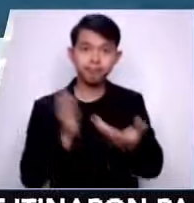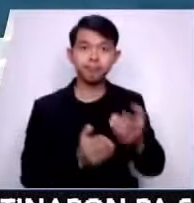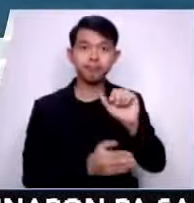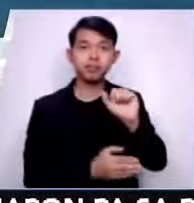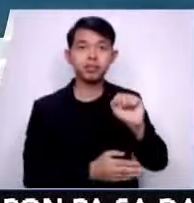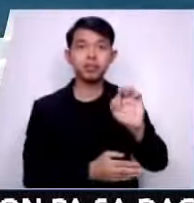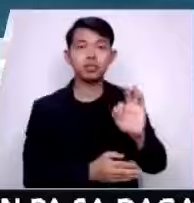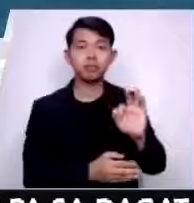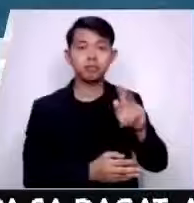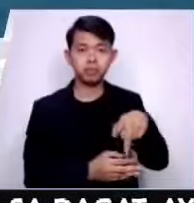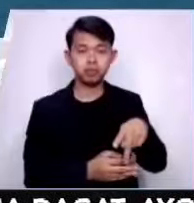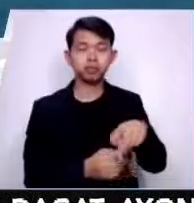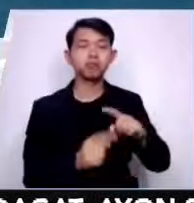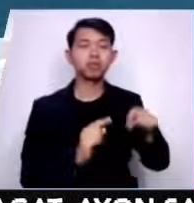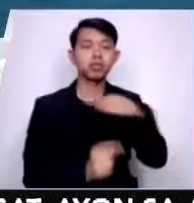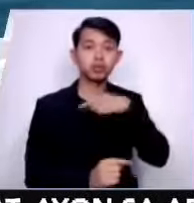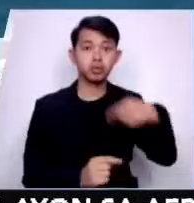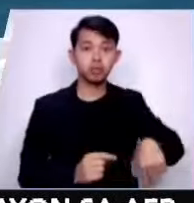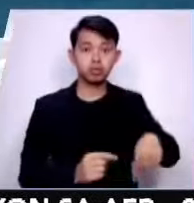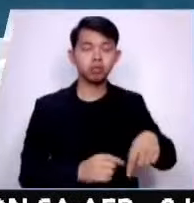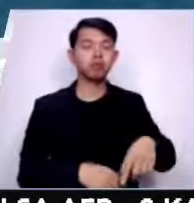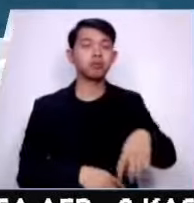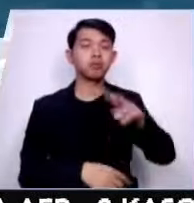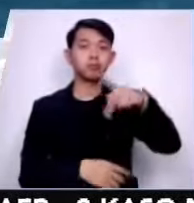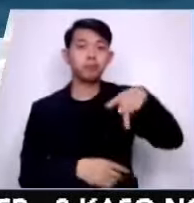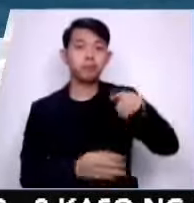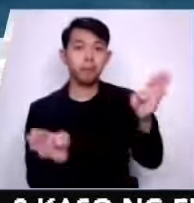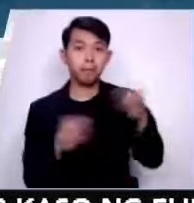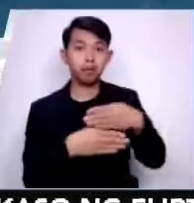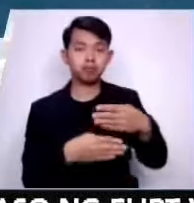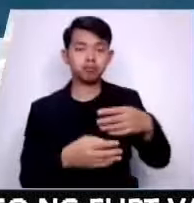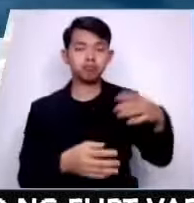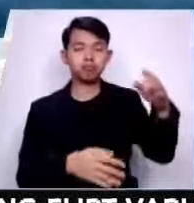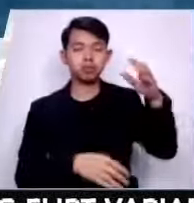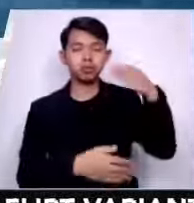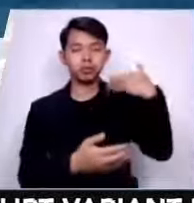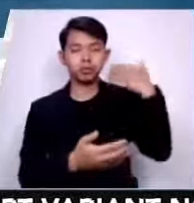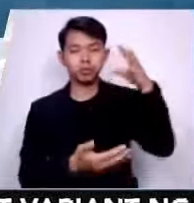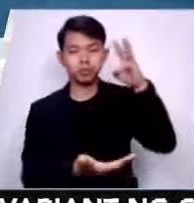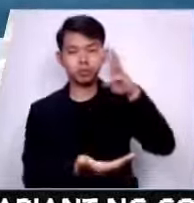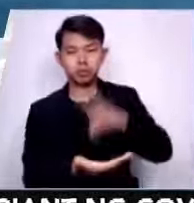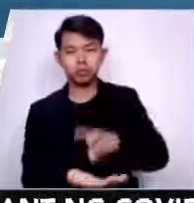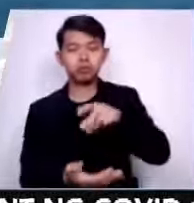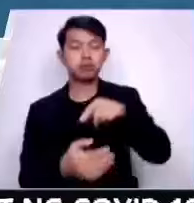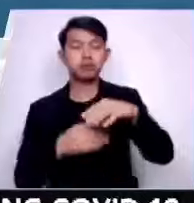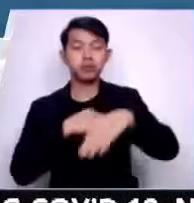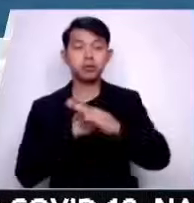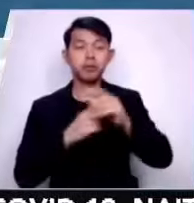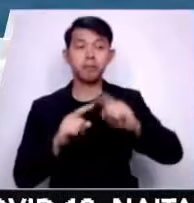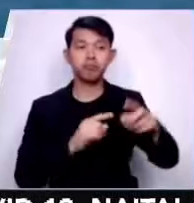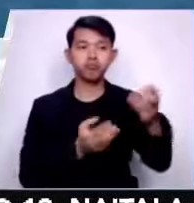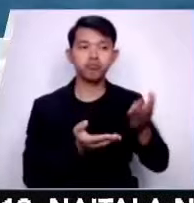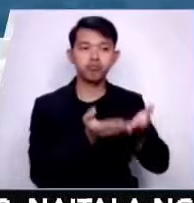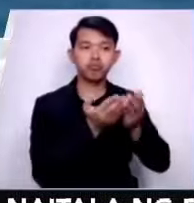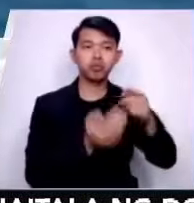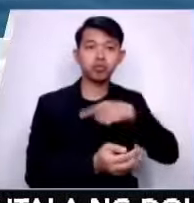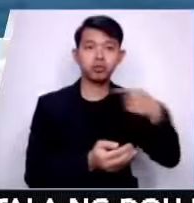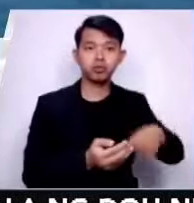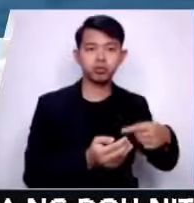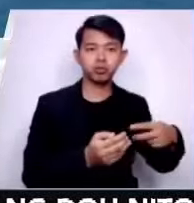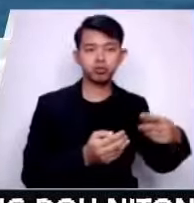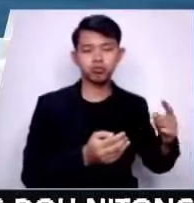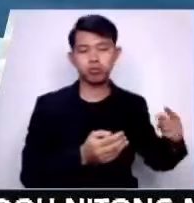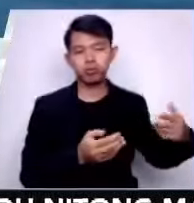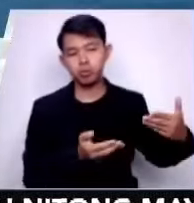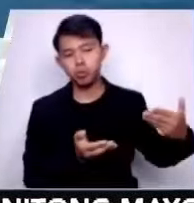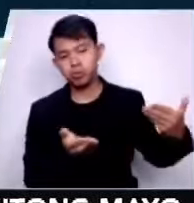nang mahulog sa dagat ang package, biglang sumugod ang Chinese vessels para agawin ito. Kunin yung parachute. Lahi,